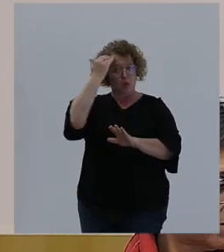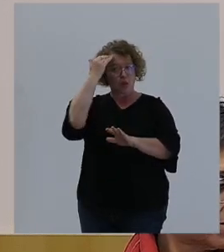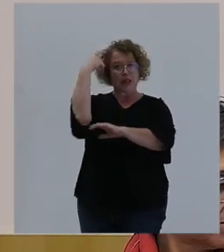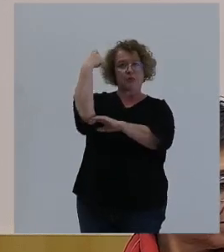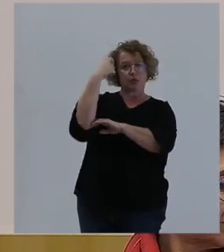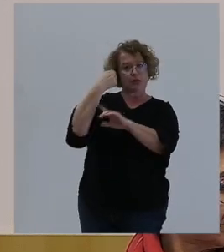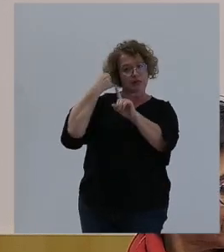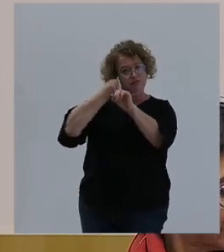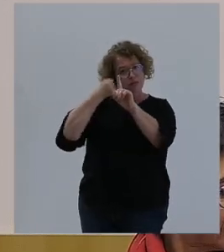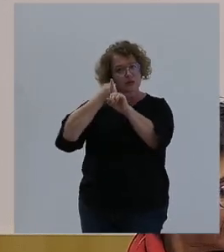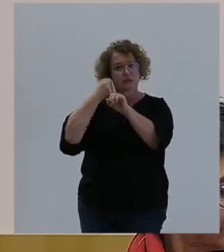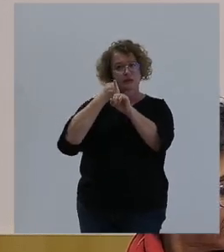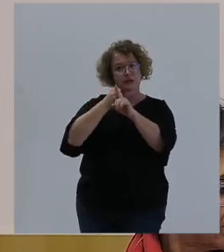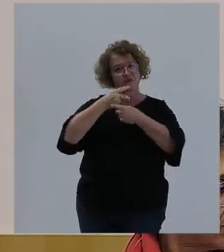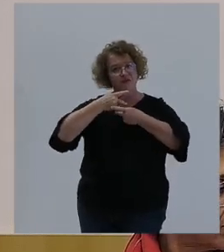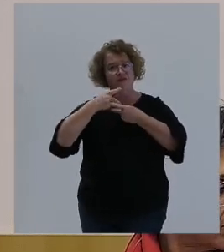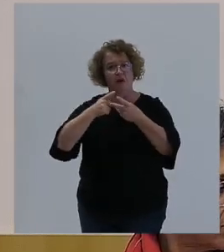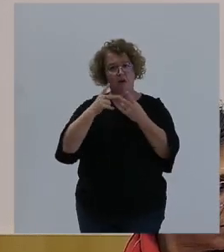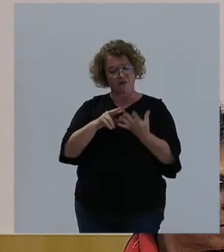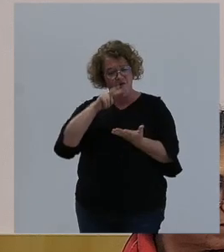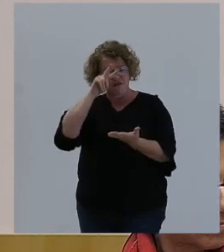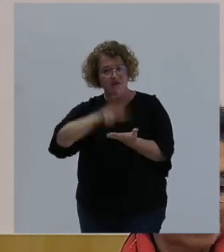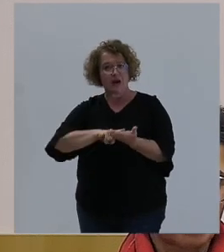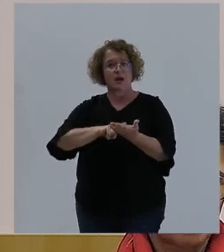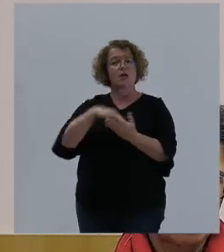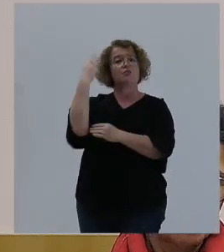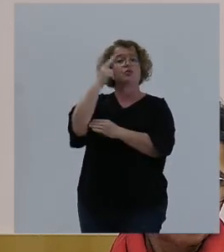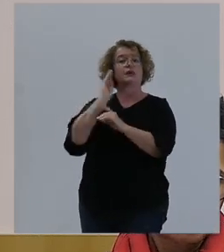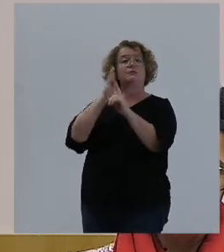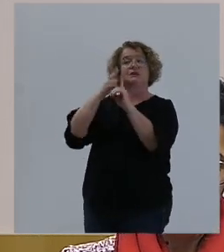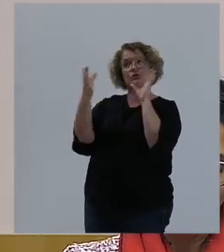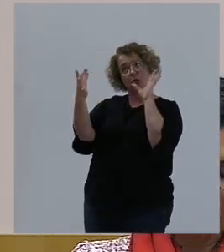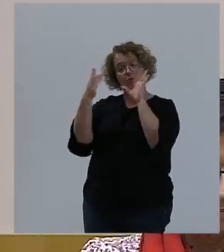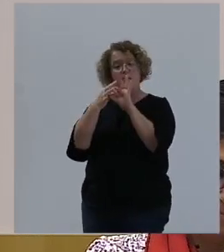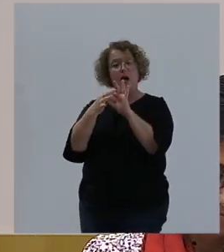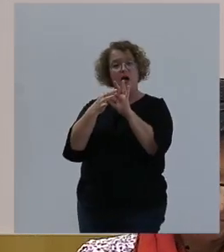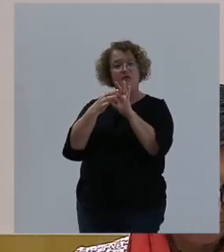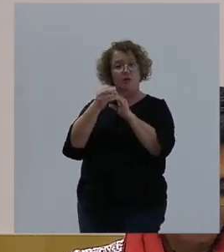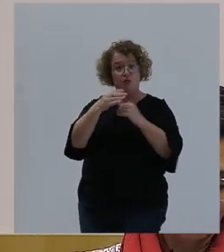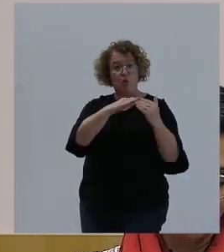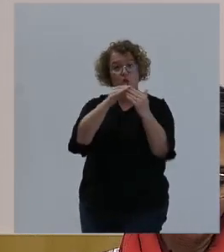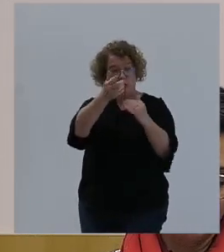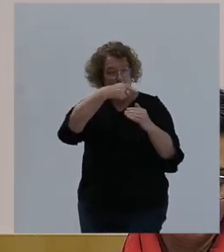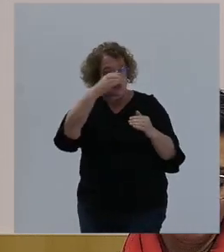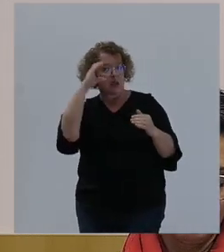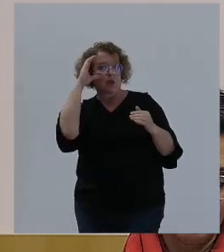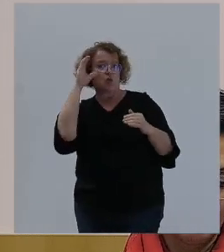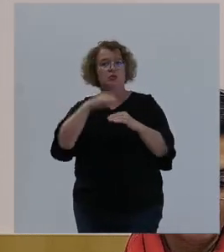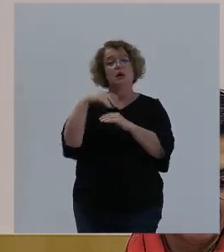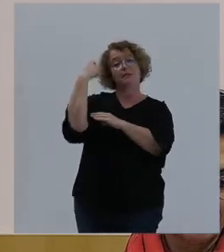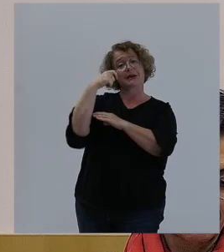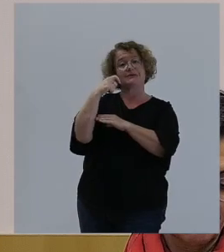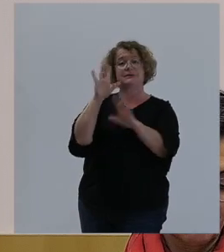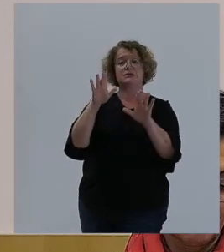reste combative, sincère, attachée aux missions de l'université, à l'écoute de la communauté, une présidence qui garde son